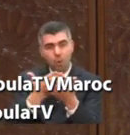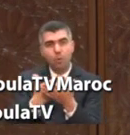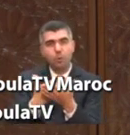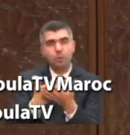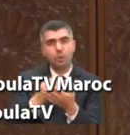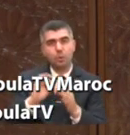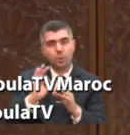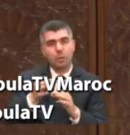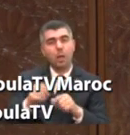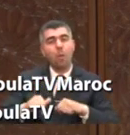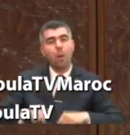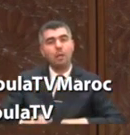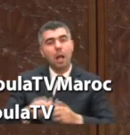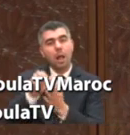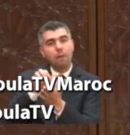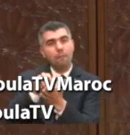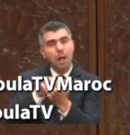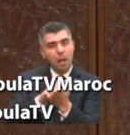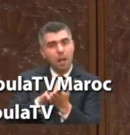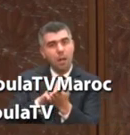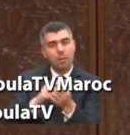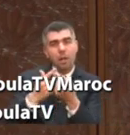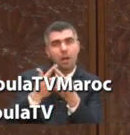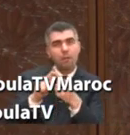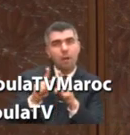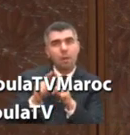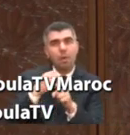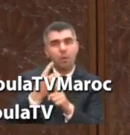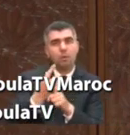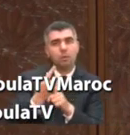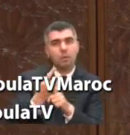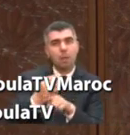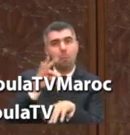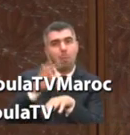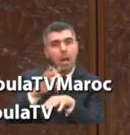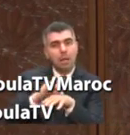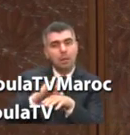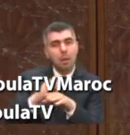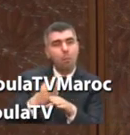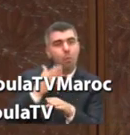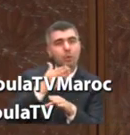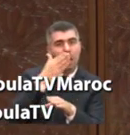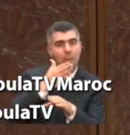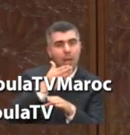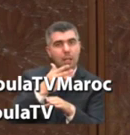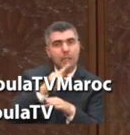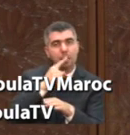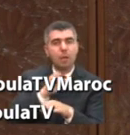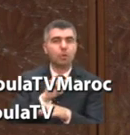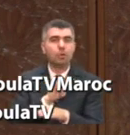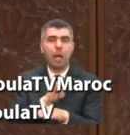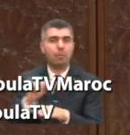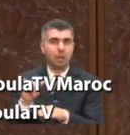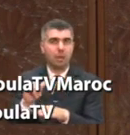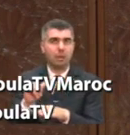اللي غادي ديرها وزاره الفلاحه. اولا الشتائل تتكون خاليه من البيوض باش يمكن لها تغرس، هذا من جهه، ومن جهه